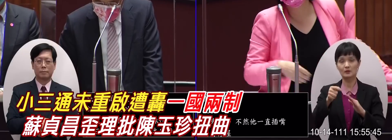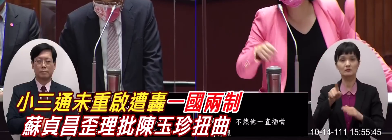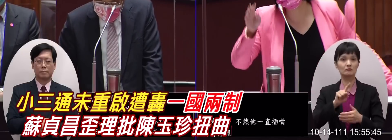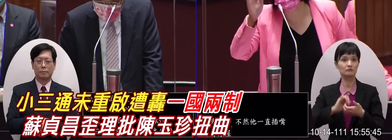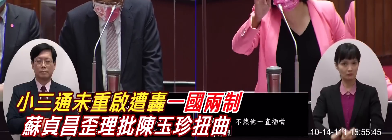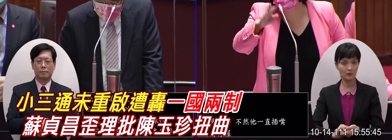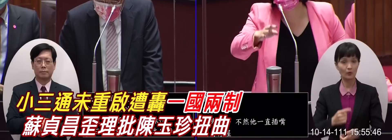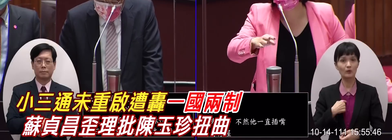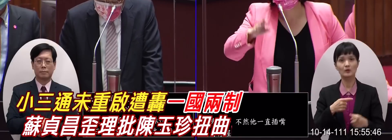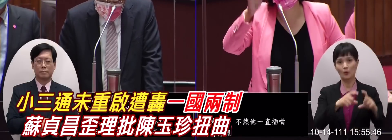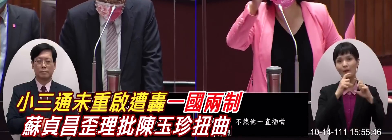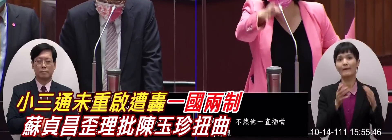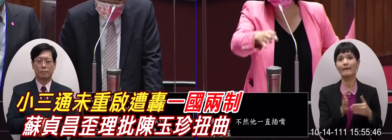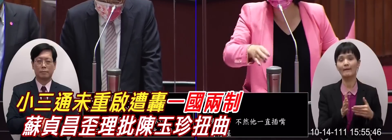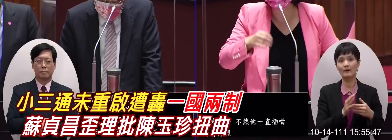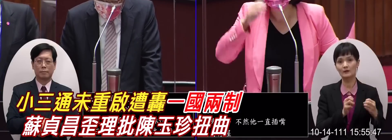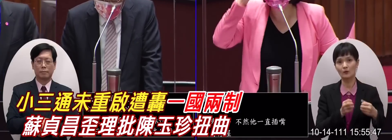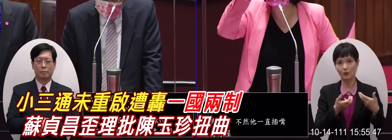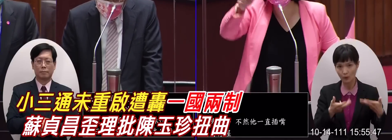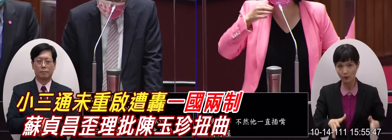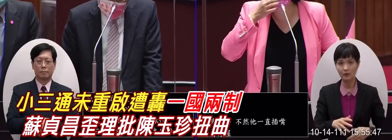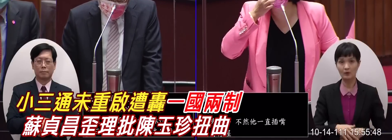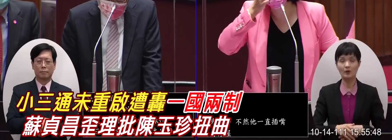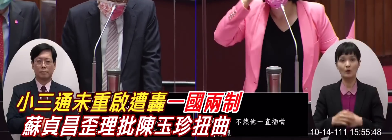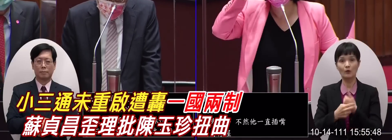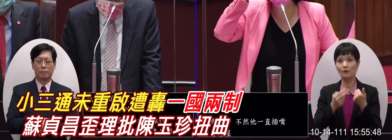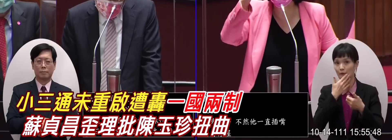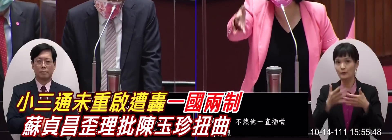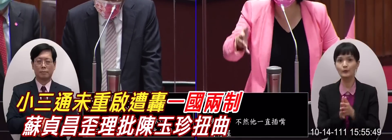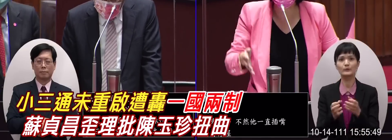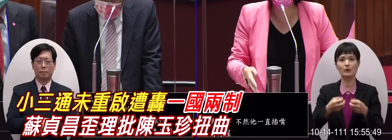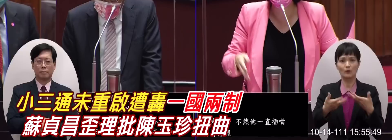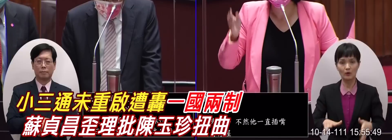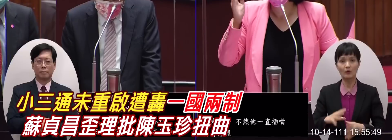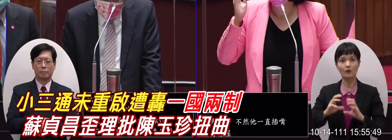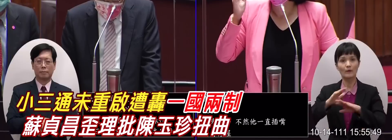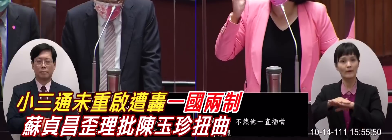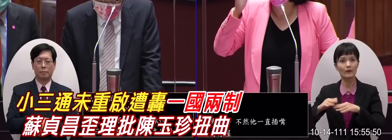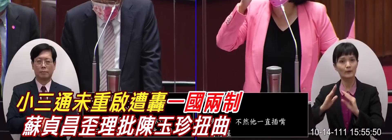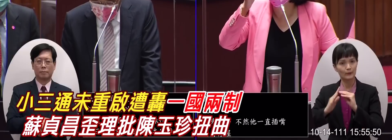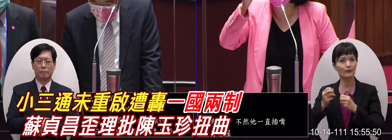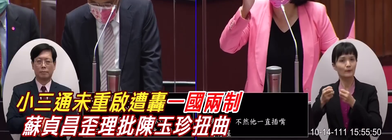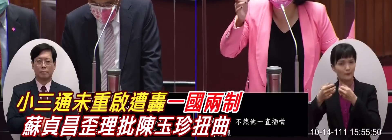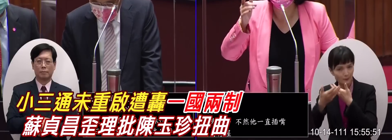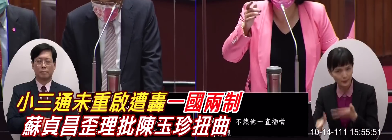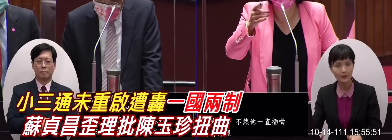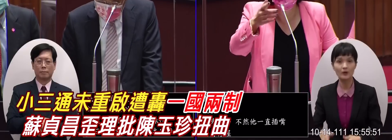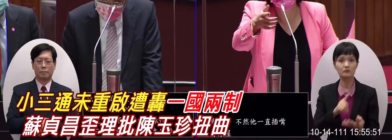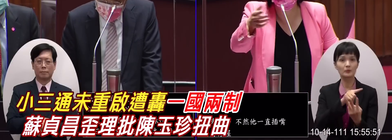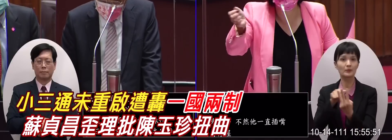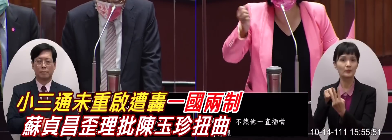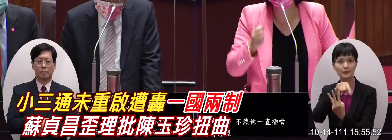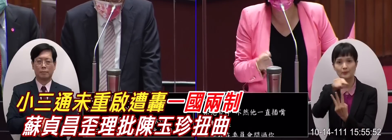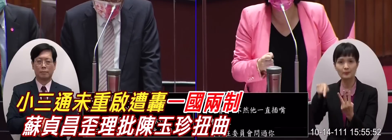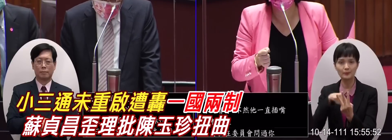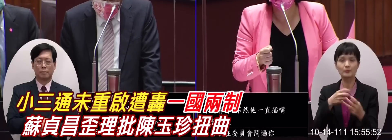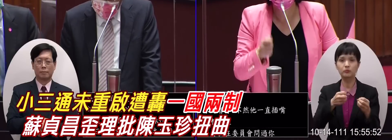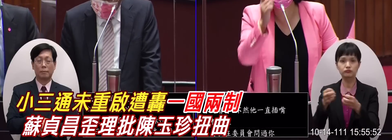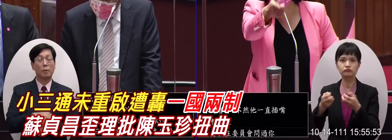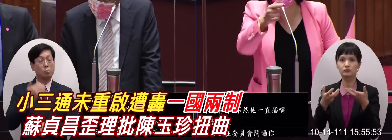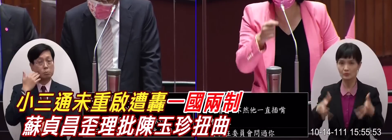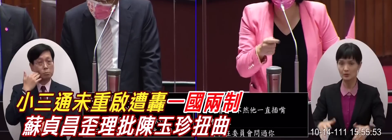了，我都已经跟你讨论过，我跟你讨论过，跟卫福部讨论过，跟国安局讨论过，1、2、3，大概所有单位都讨论